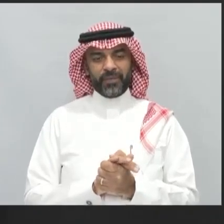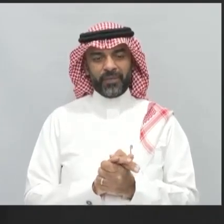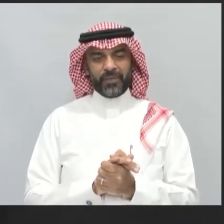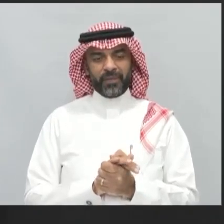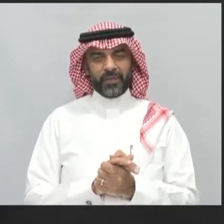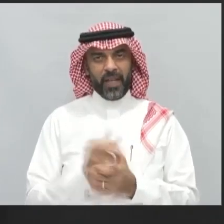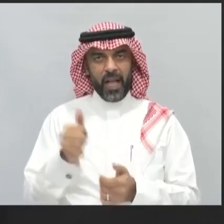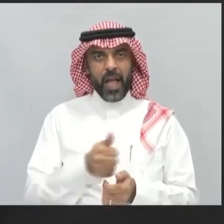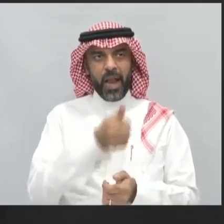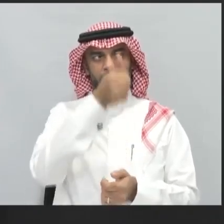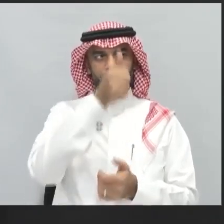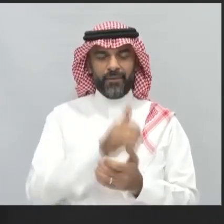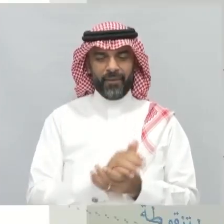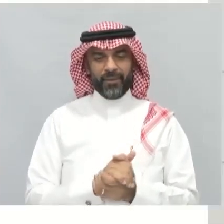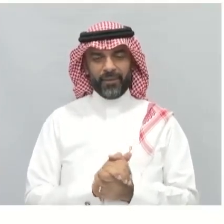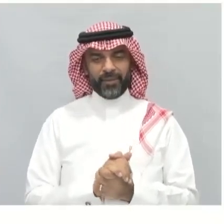الالف